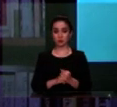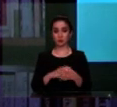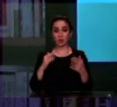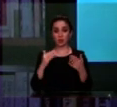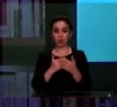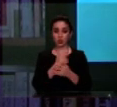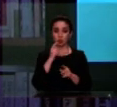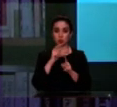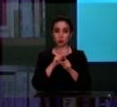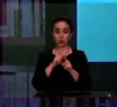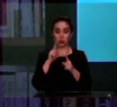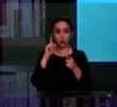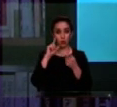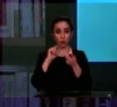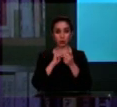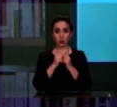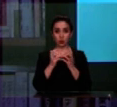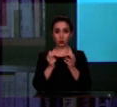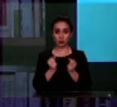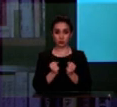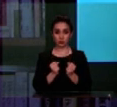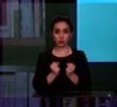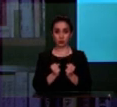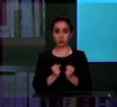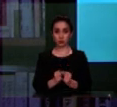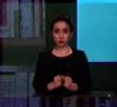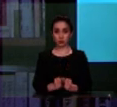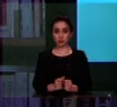Yangi so'zlarni yod oling.